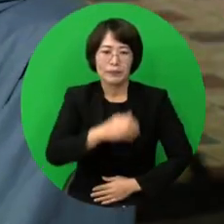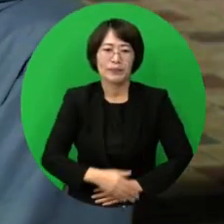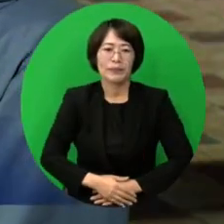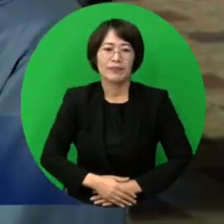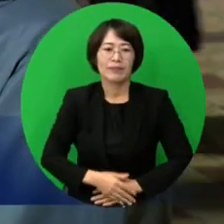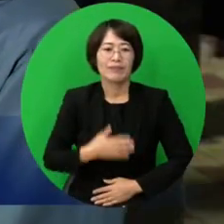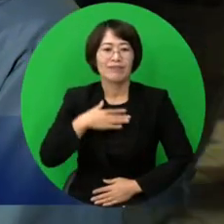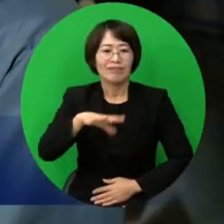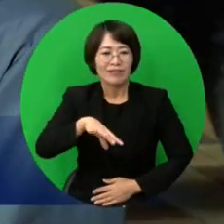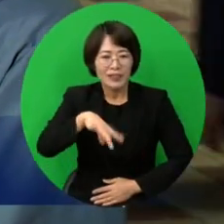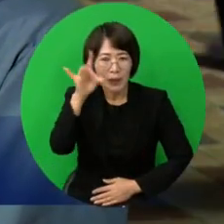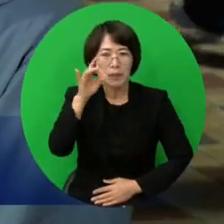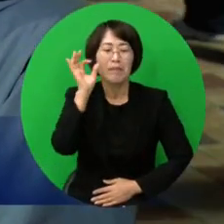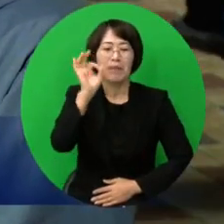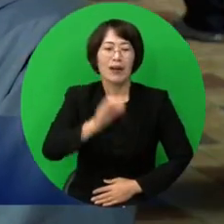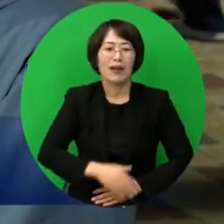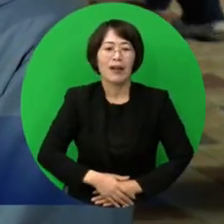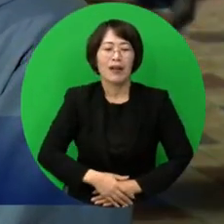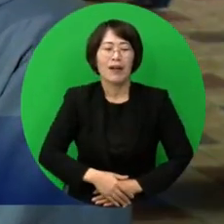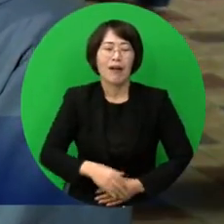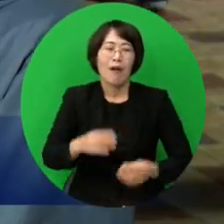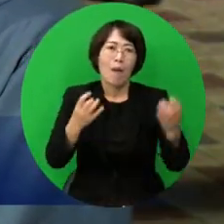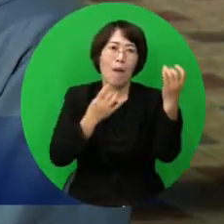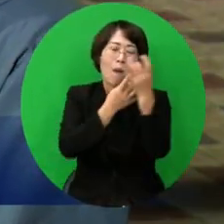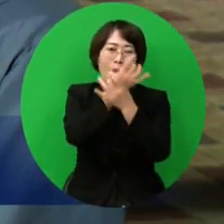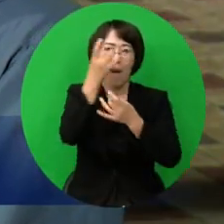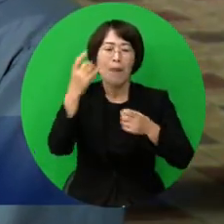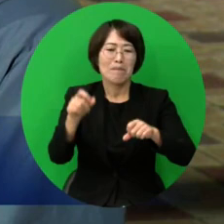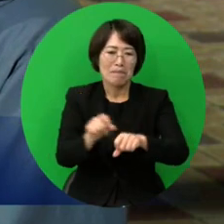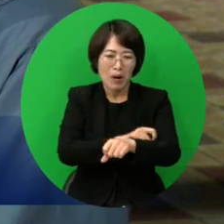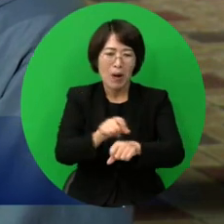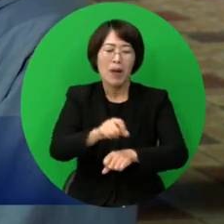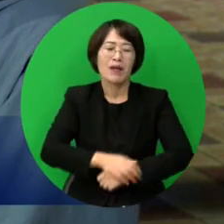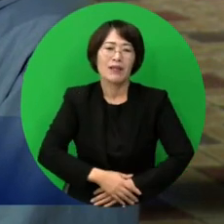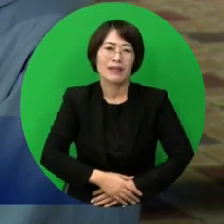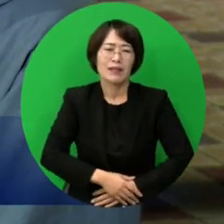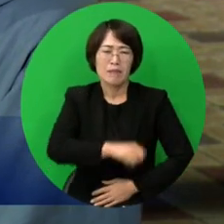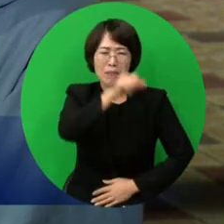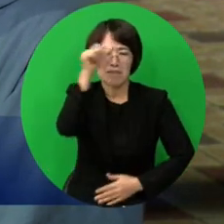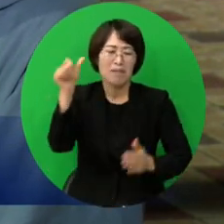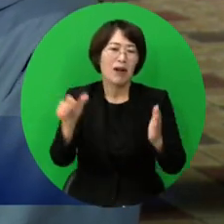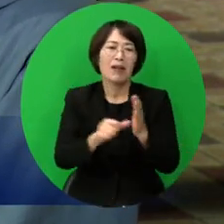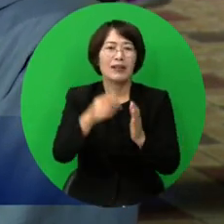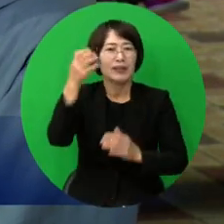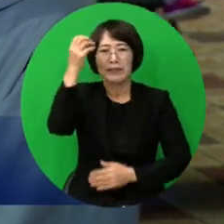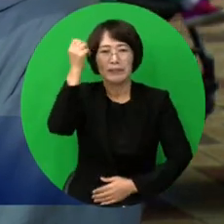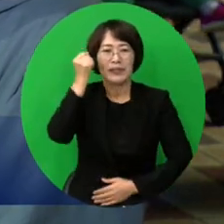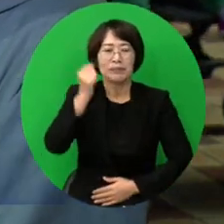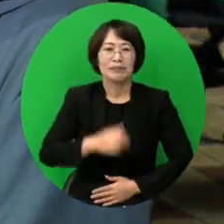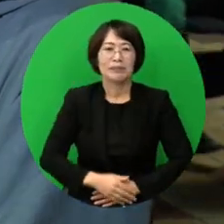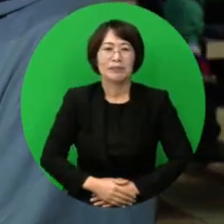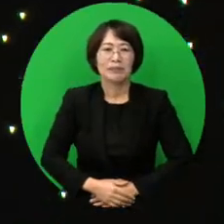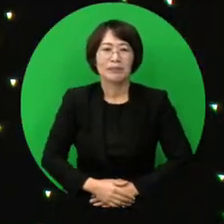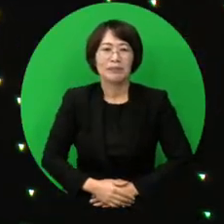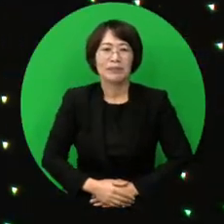처음 봤는데 진짜 환상적이고 너무 특별하고 그러대요. 평생 못 잊을 것